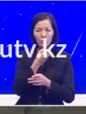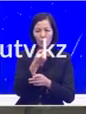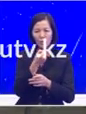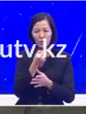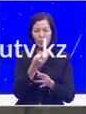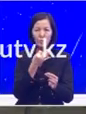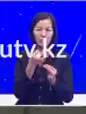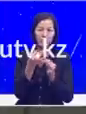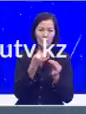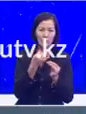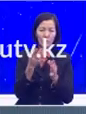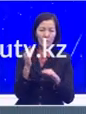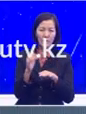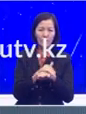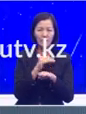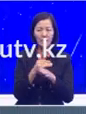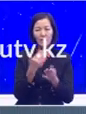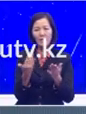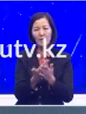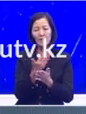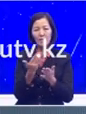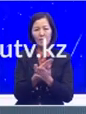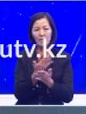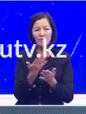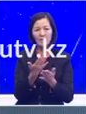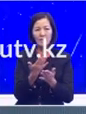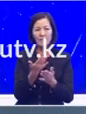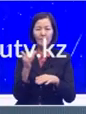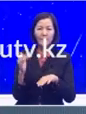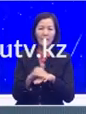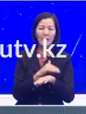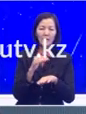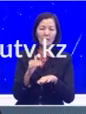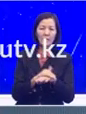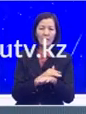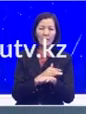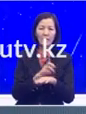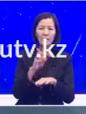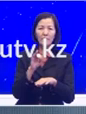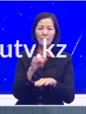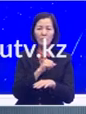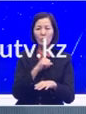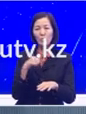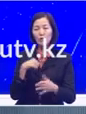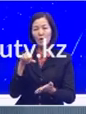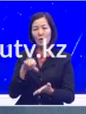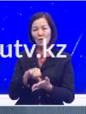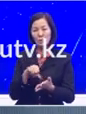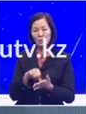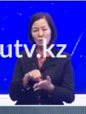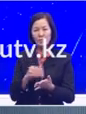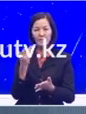қандай мейірімді әңгімелер жүргізгені, немесе қайырымдылыққа Бейсеннің жеке өзінің жаңа